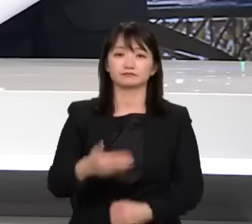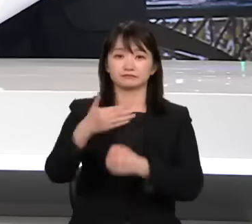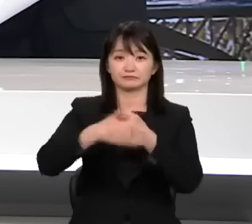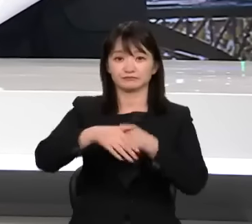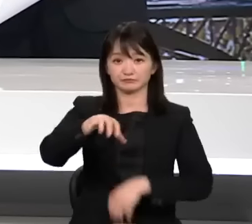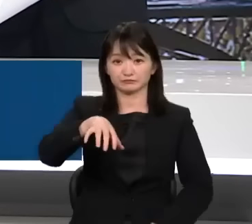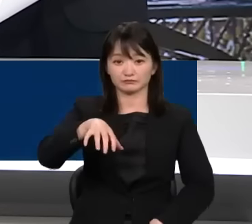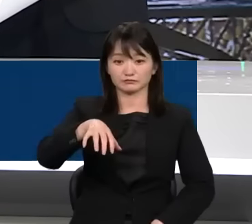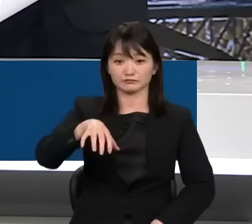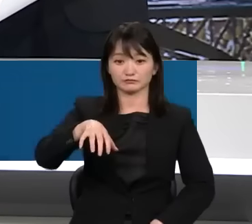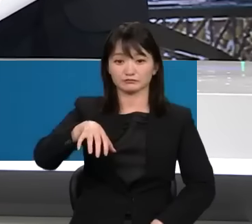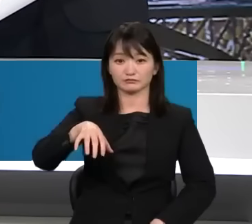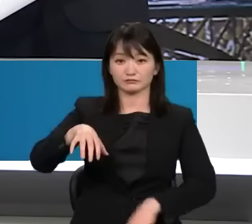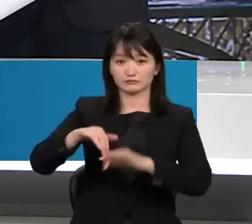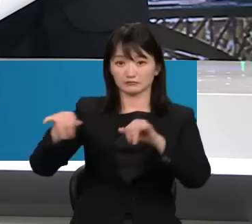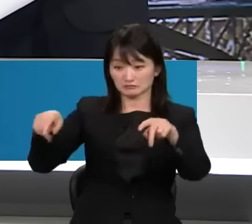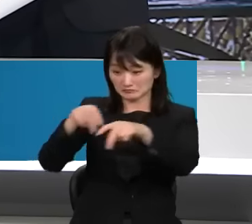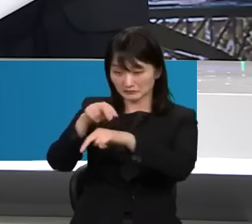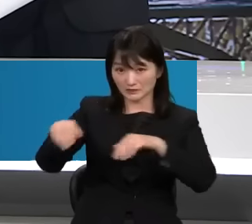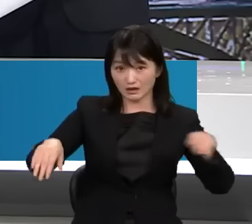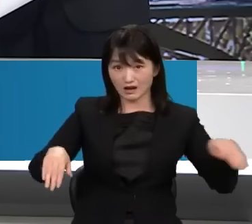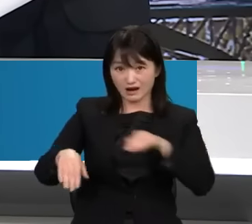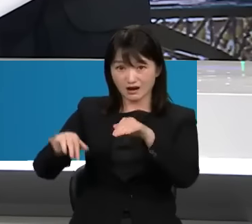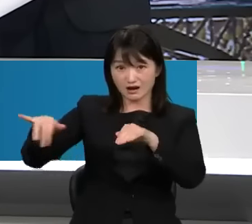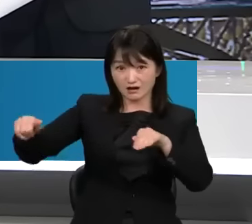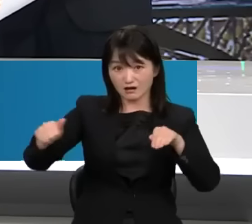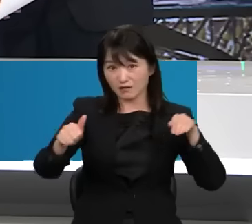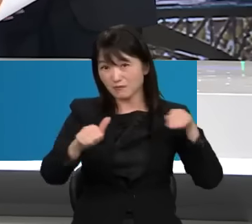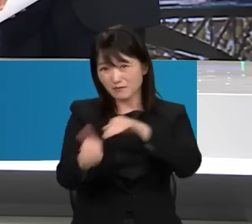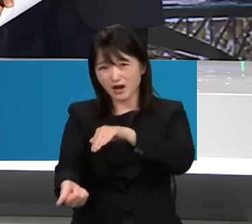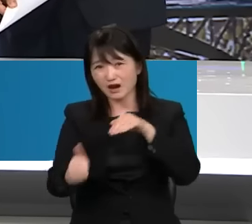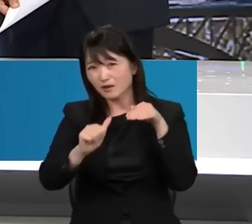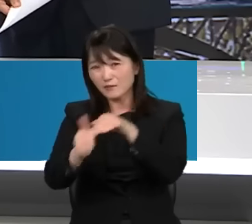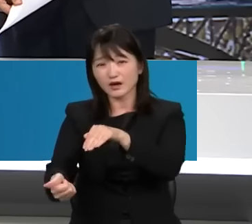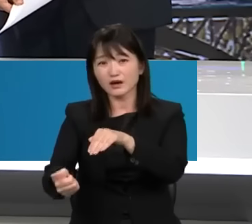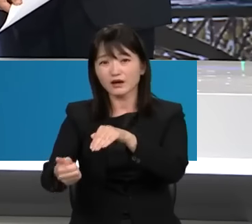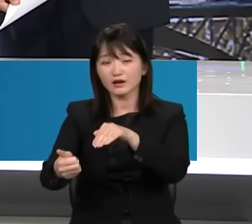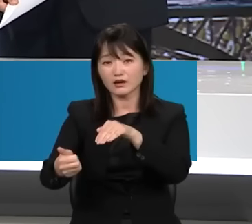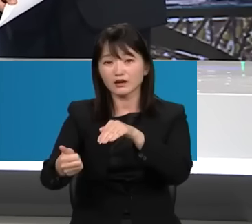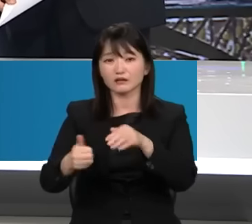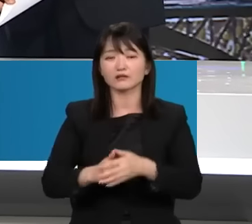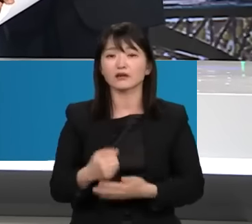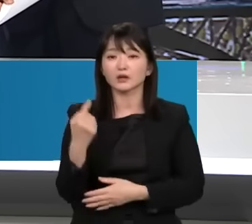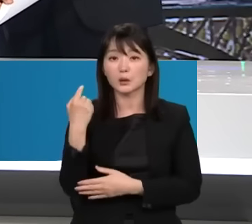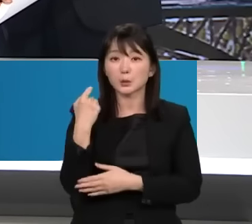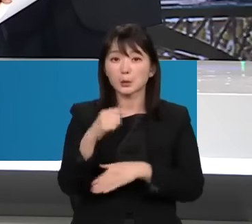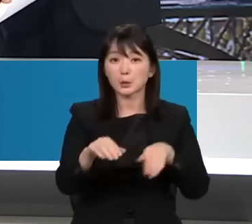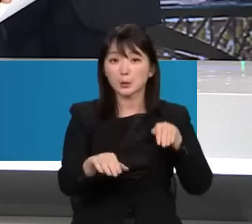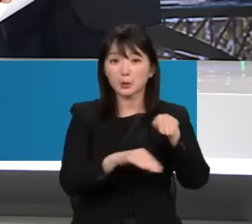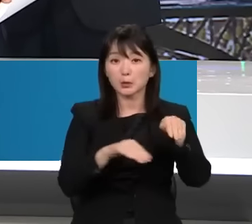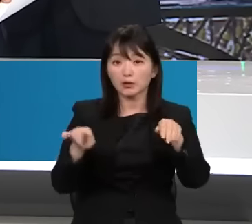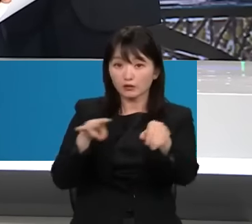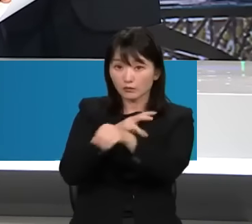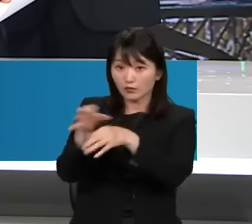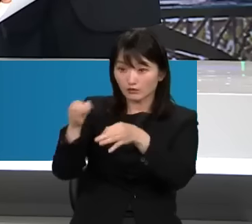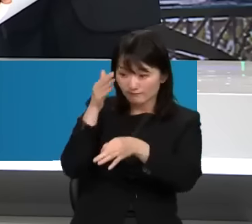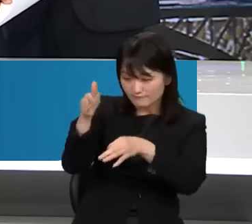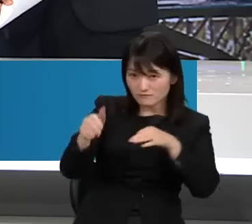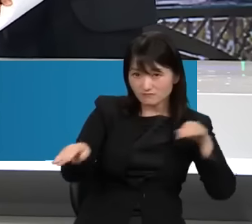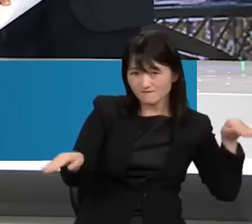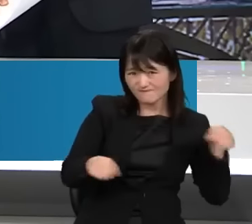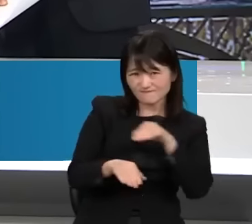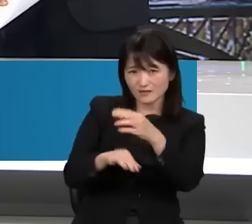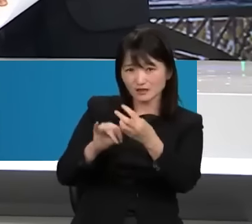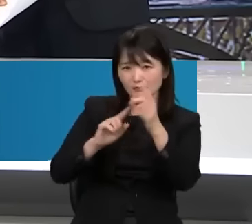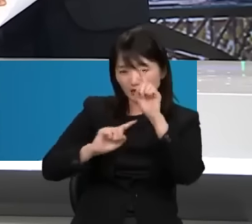대구에서 차량이 인도를 덮치면서 행인을 들이받는 사고가 잇따라 발생했습니다. 어제는 승용차가 편의점으로 돌진하면서